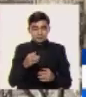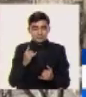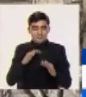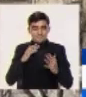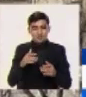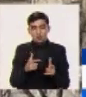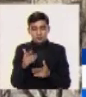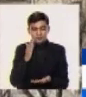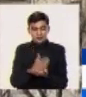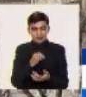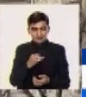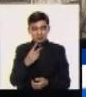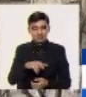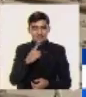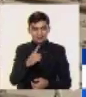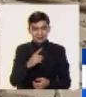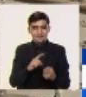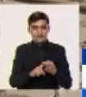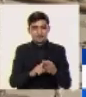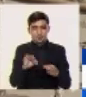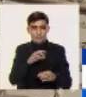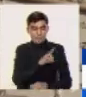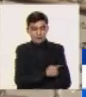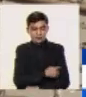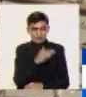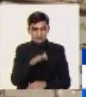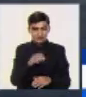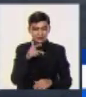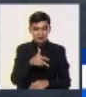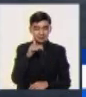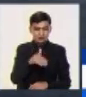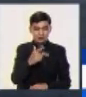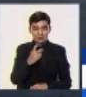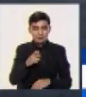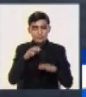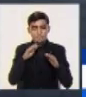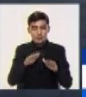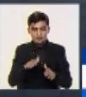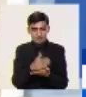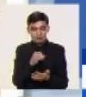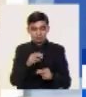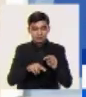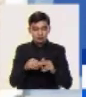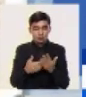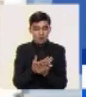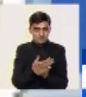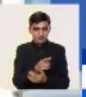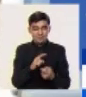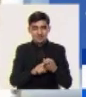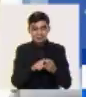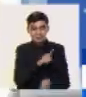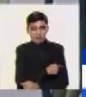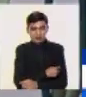необходимости готовы развернуть 21 инфекционный стационар на 3200 коек. Завершается строительство новой модульной